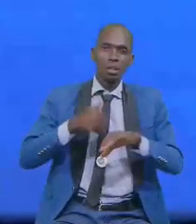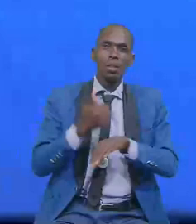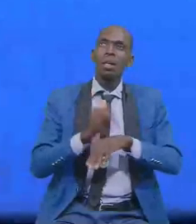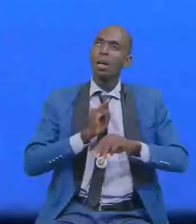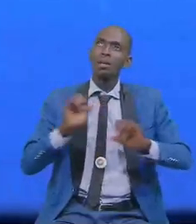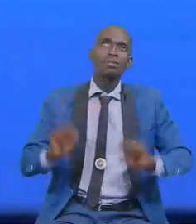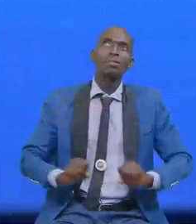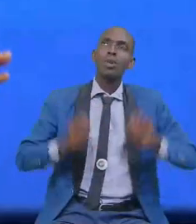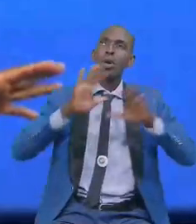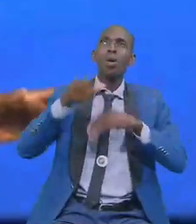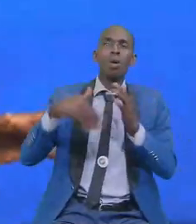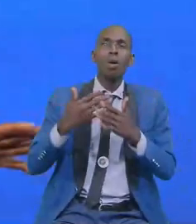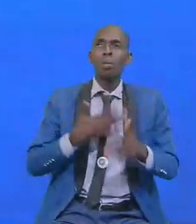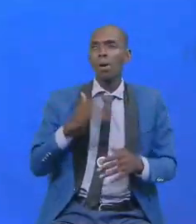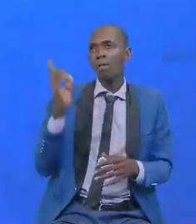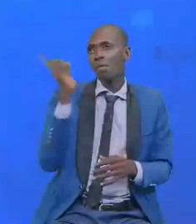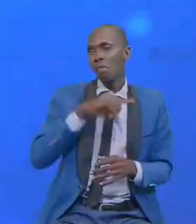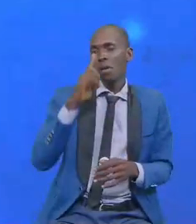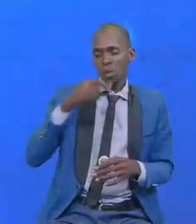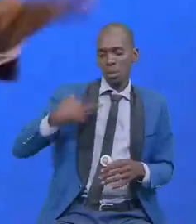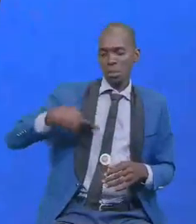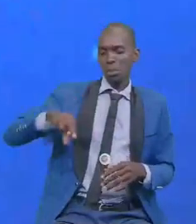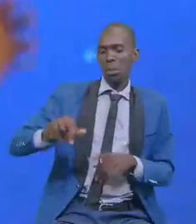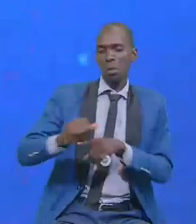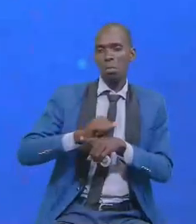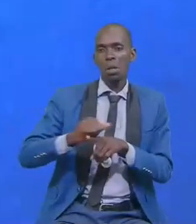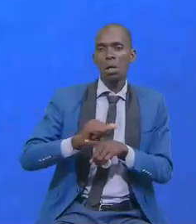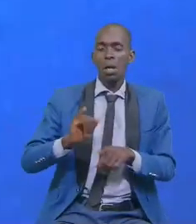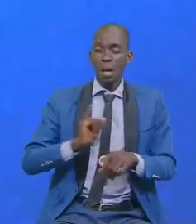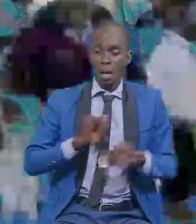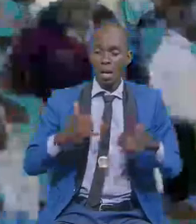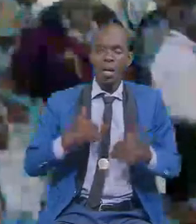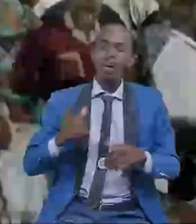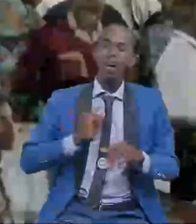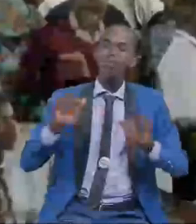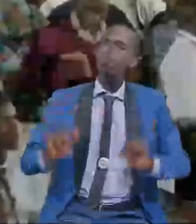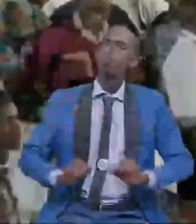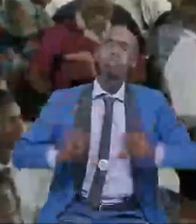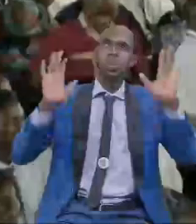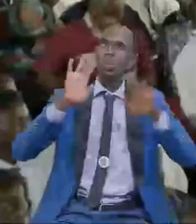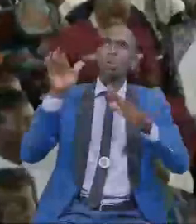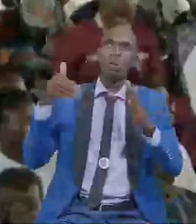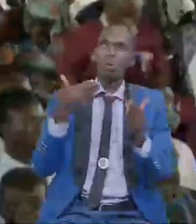remets tous les faux billets illégitimes, j'abandonne tout.